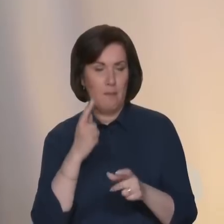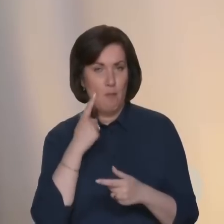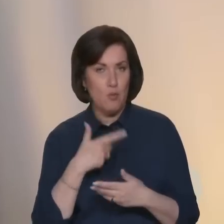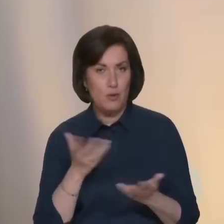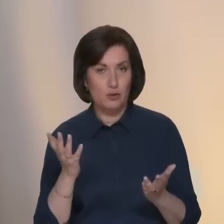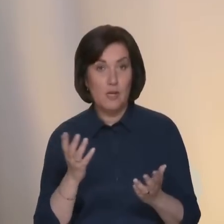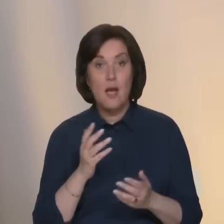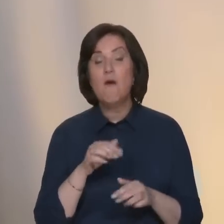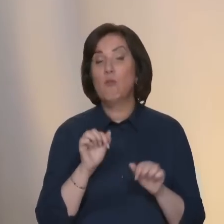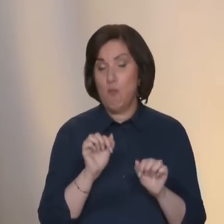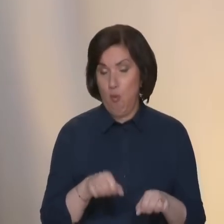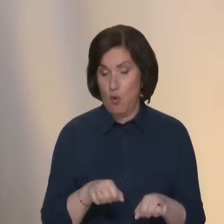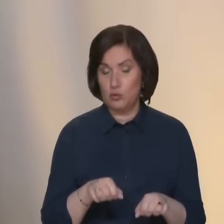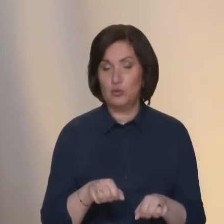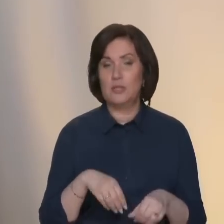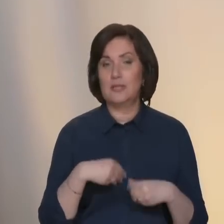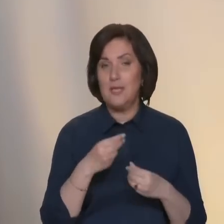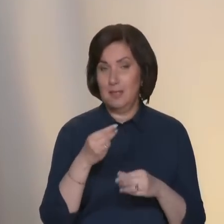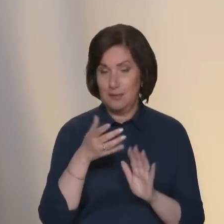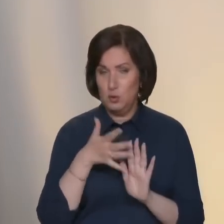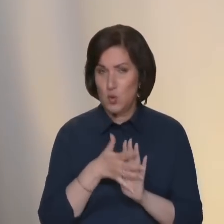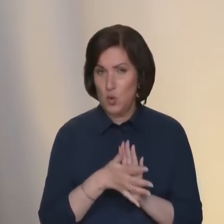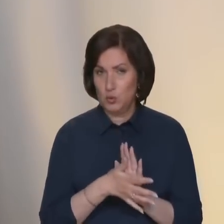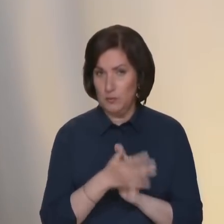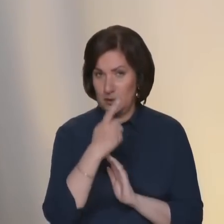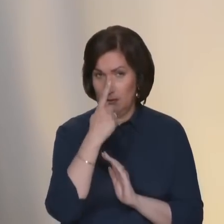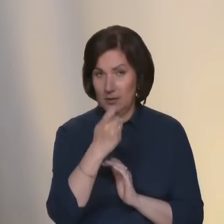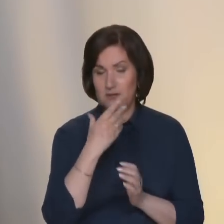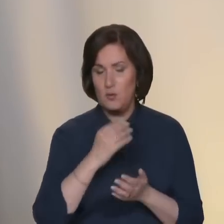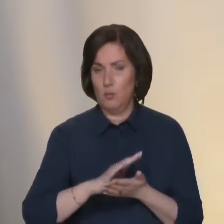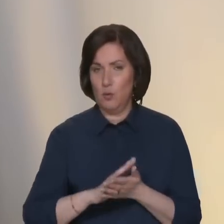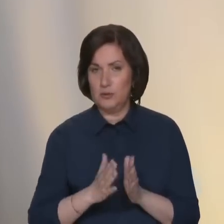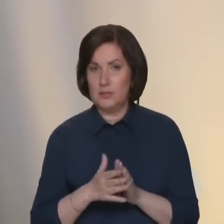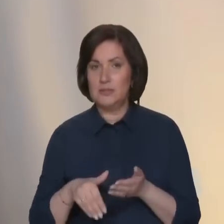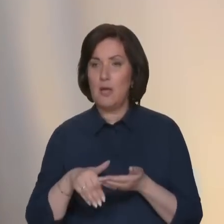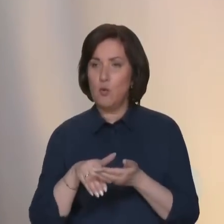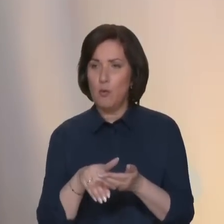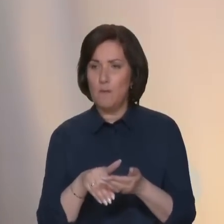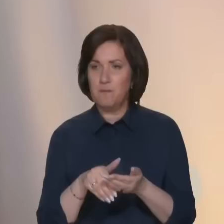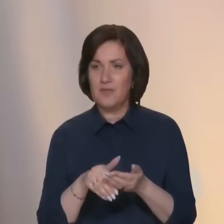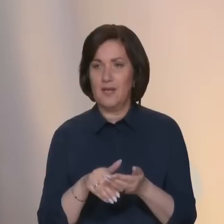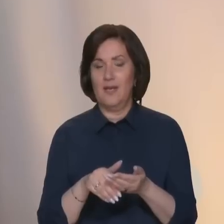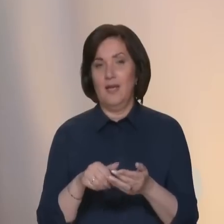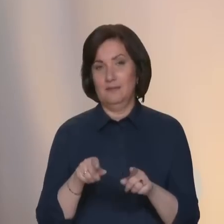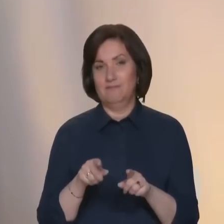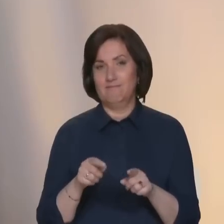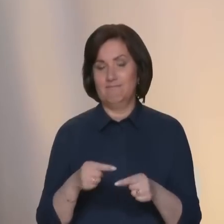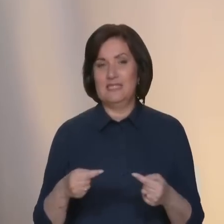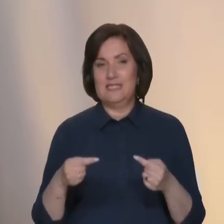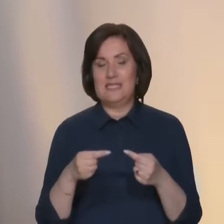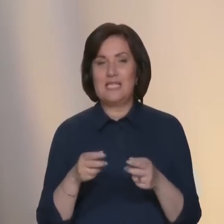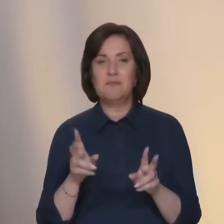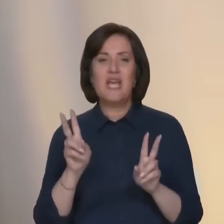публічно. Але вони можуть дати зрозуміти про свою позицію за допомогою певних символічних жестів